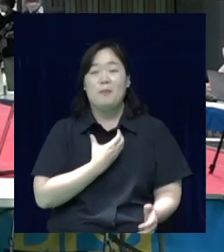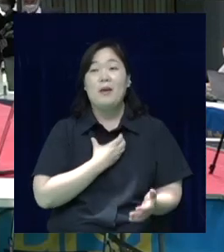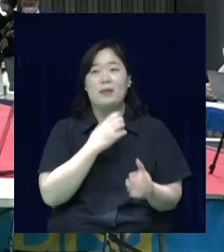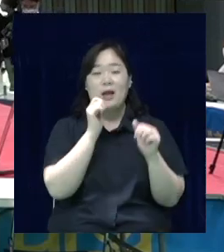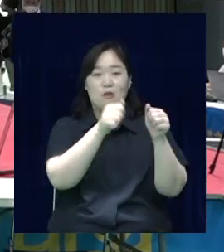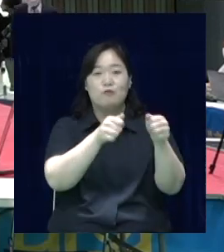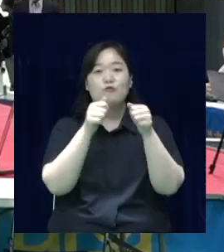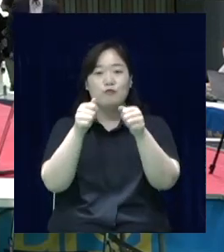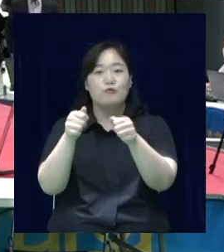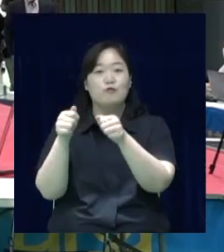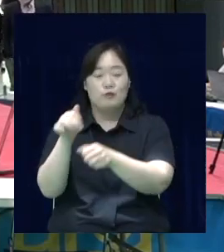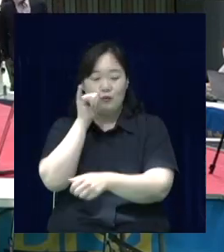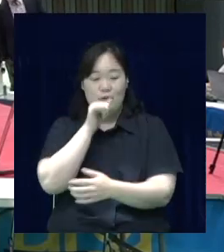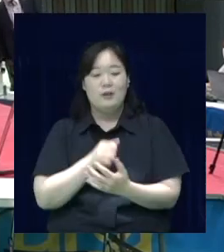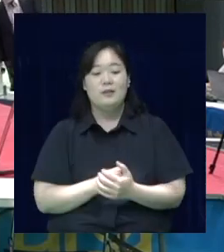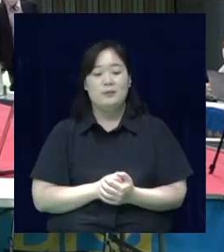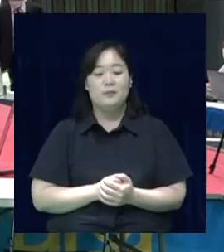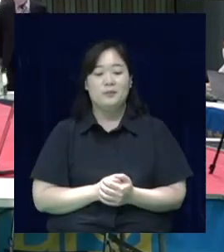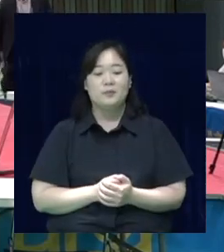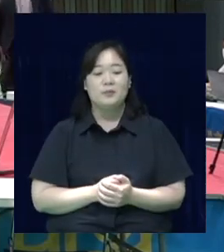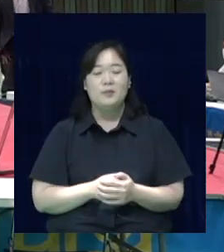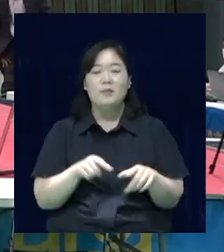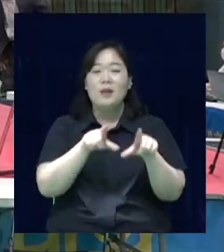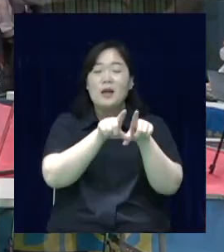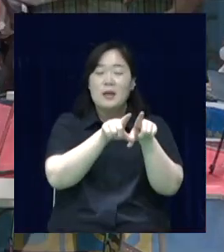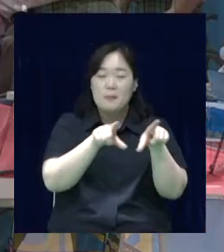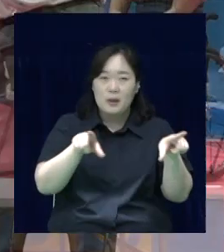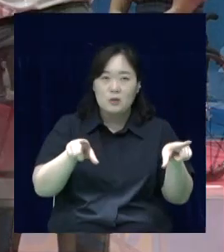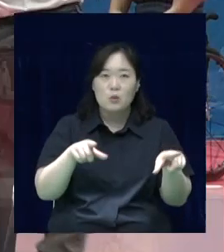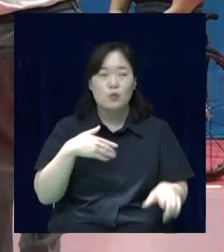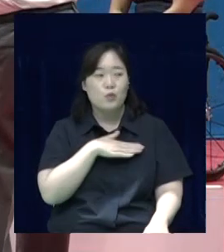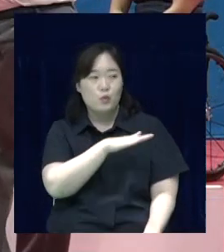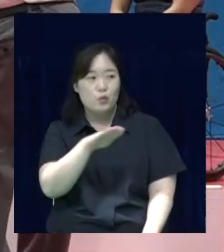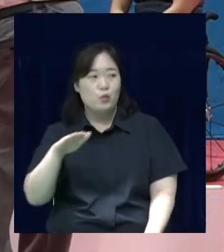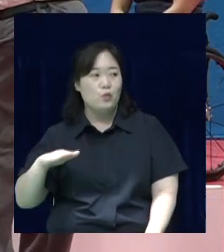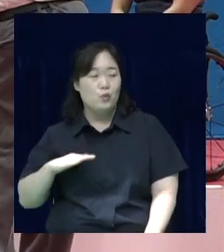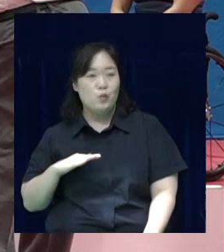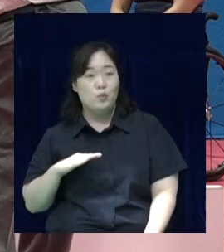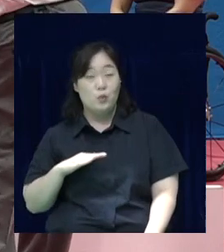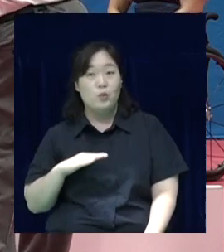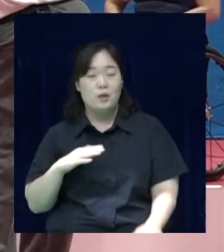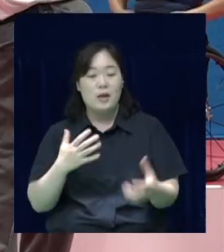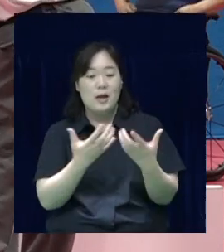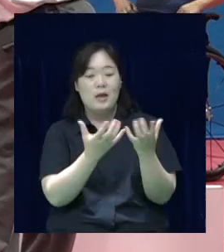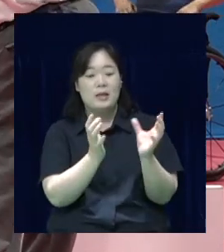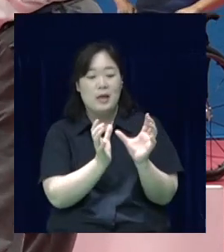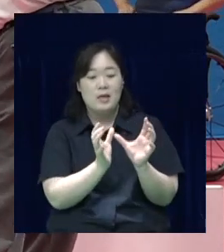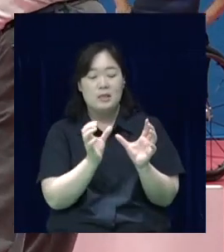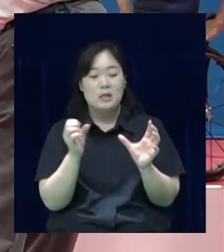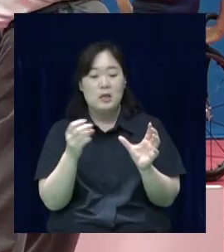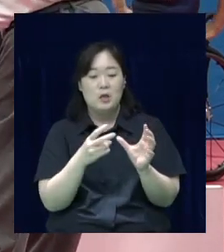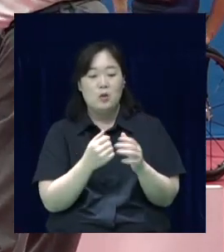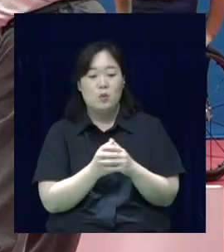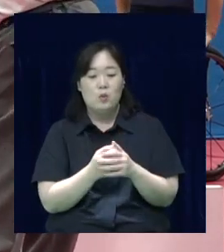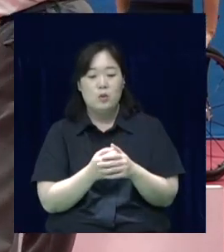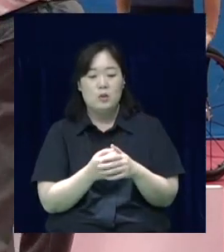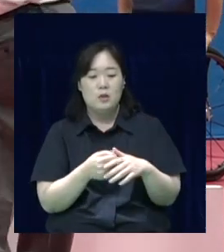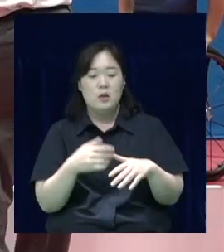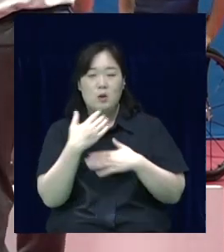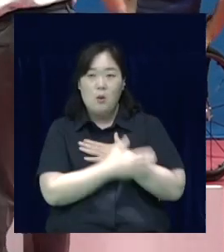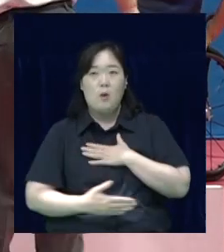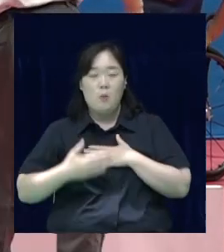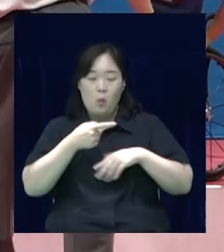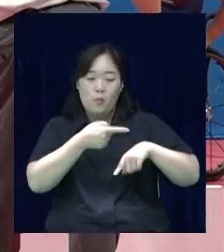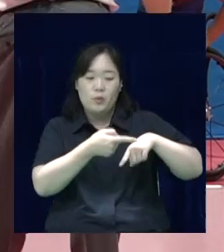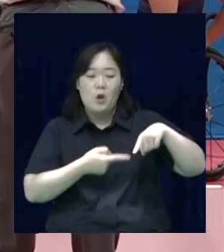지금 현재 되어 있는 상태죠. 네, 그렇습니다. 그러니까 일반적으로 우리가 그 단측 또는 양측의 어떤 절단 장애가 있거나